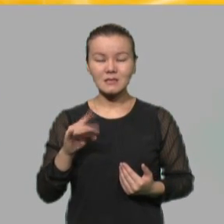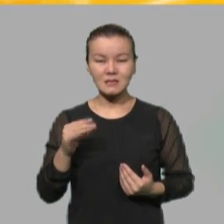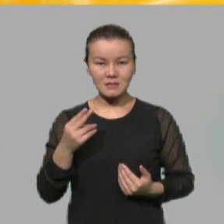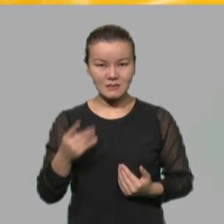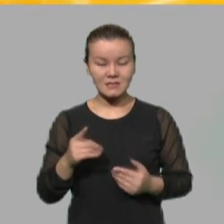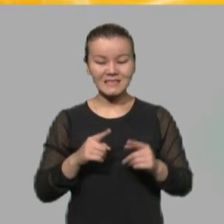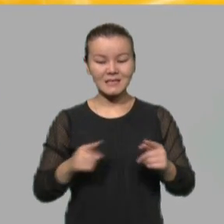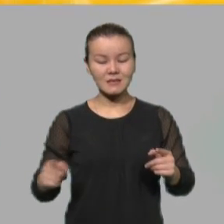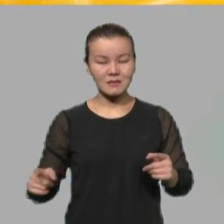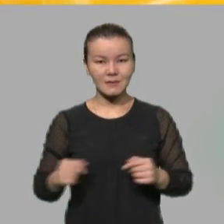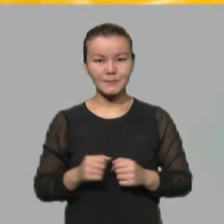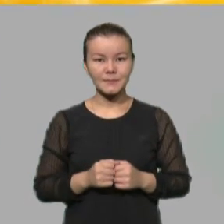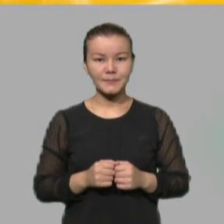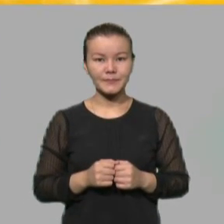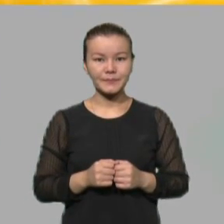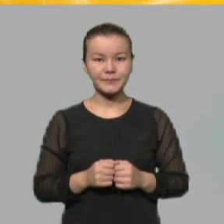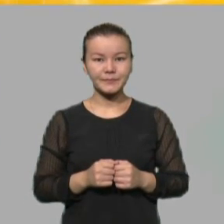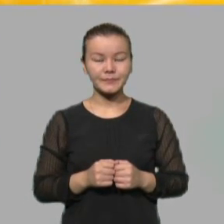длины.